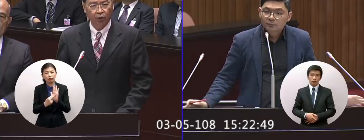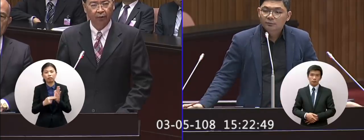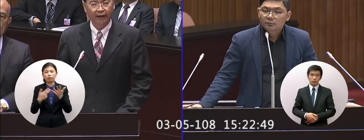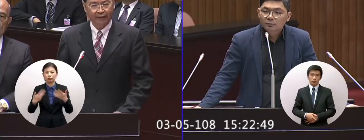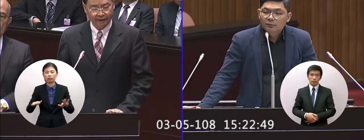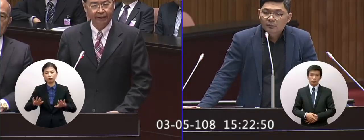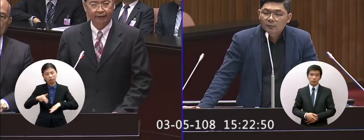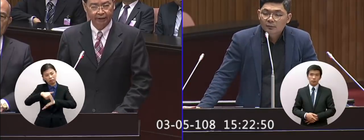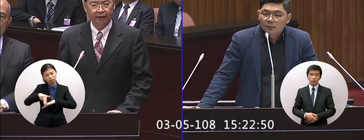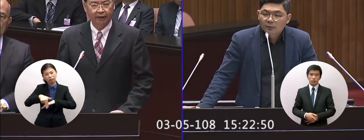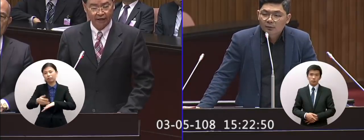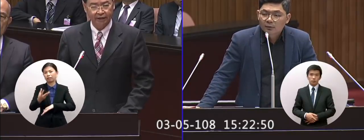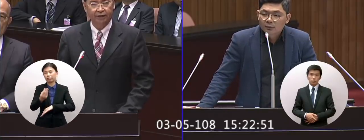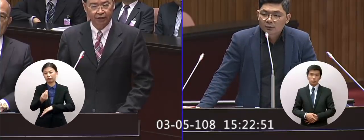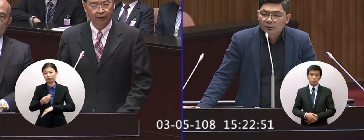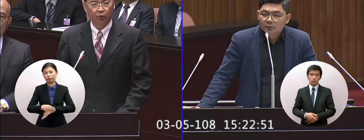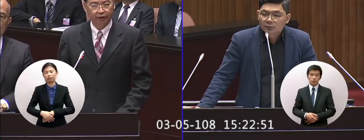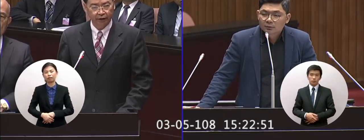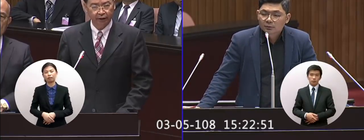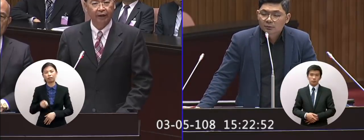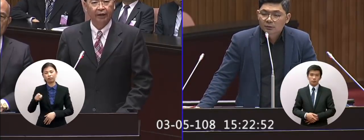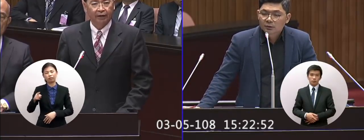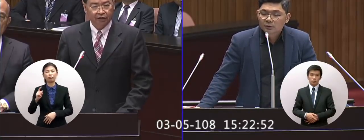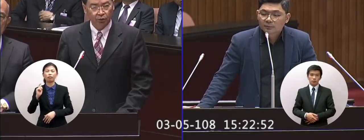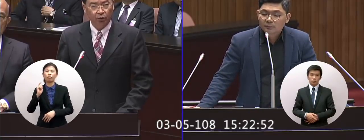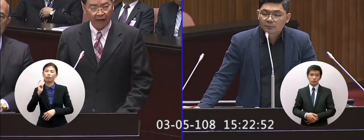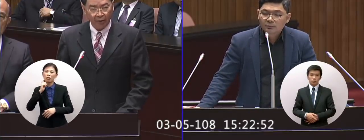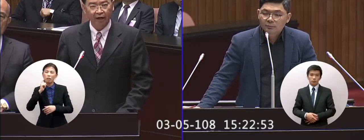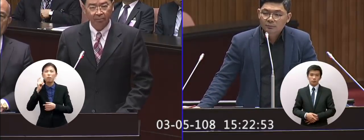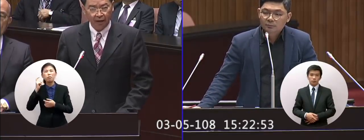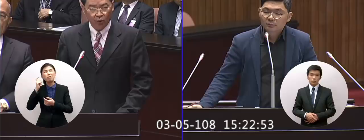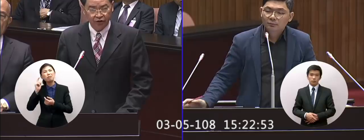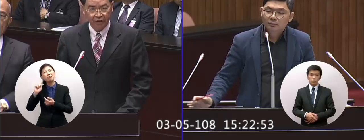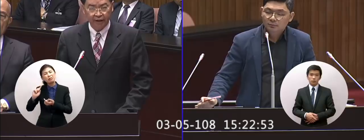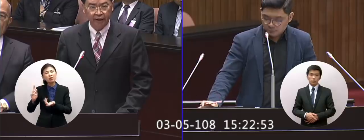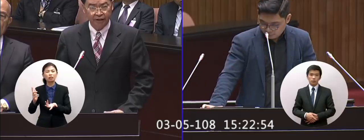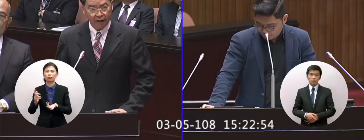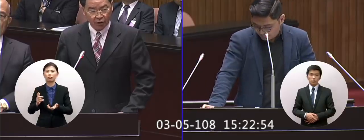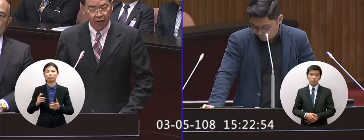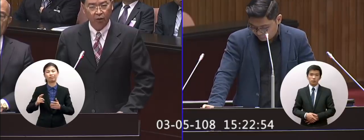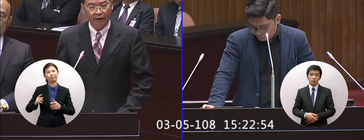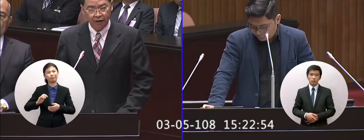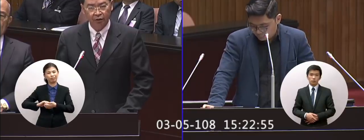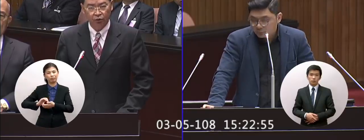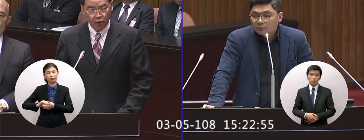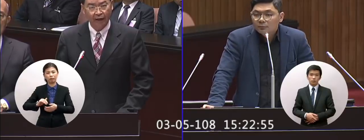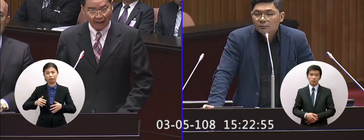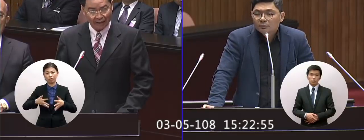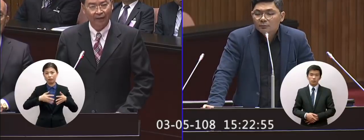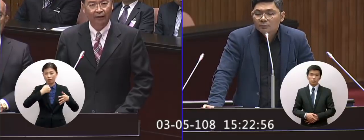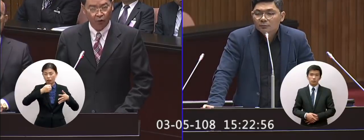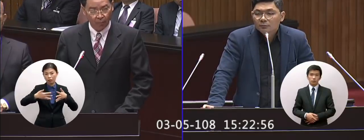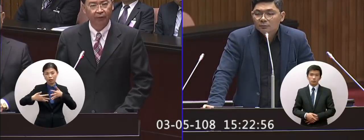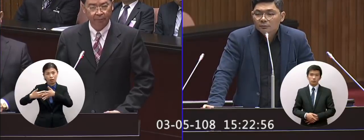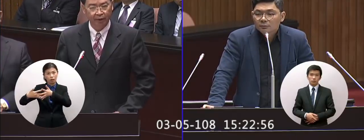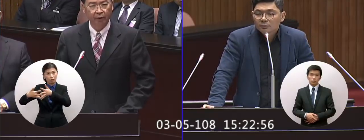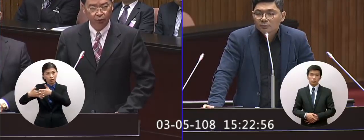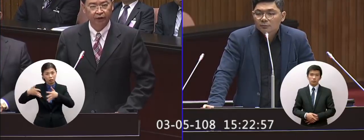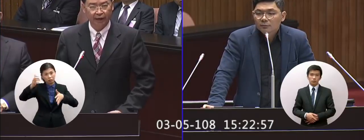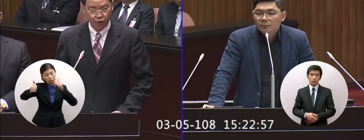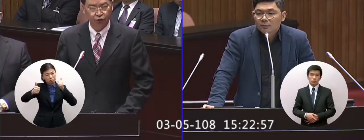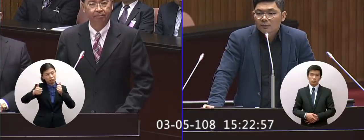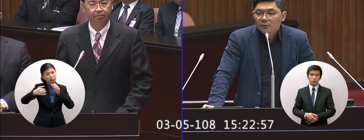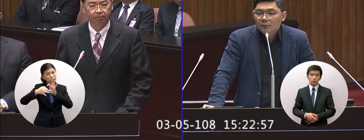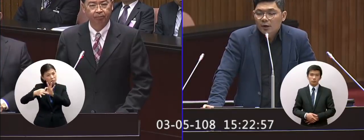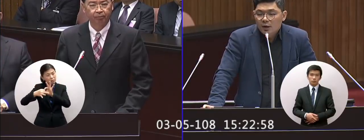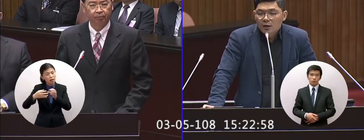没有这个规划。那这个也是一个假设性的问题。那至于台湾跟美国之间的这个高层关系如何来改善，那我们这边会